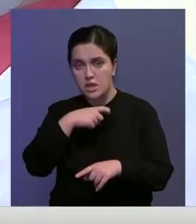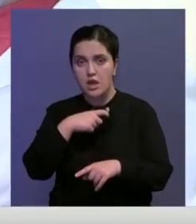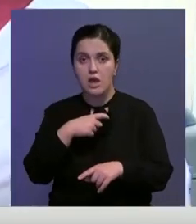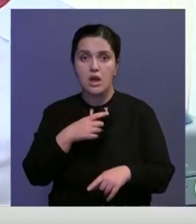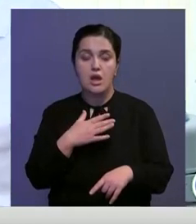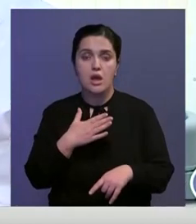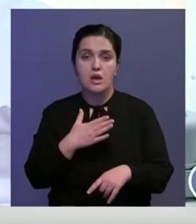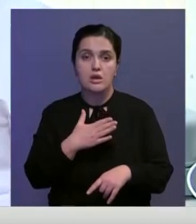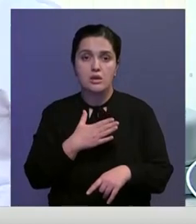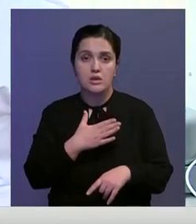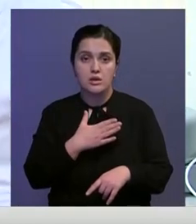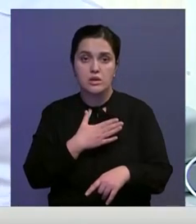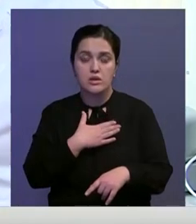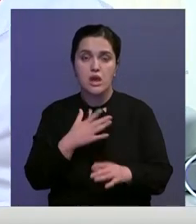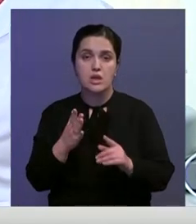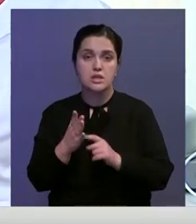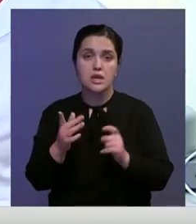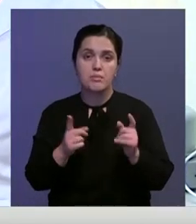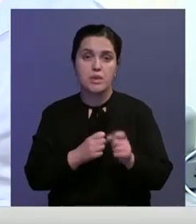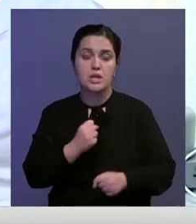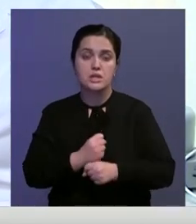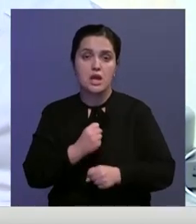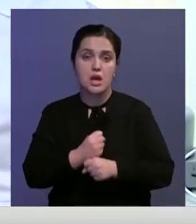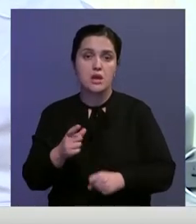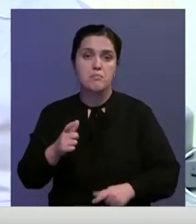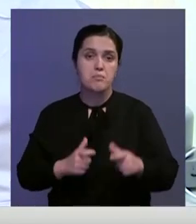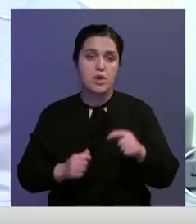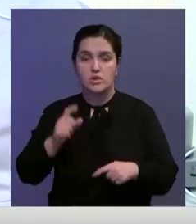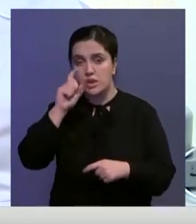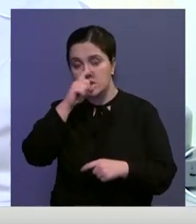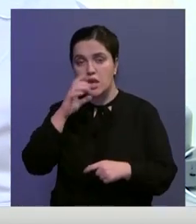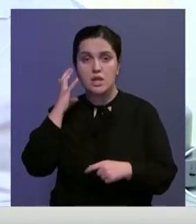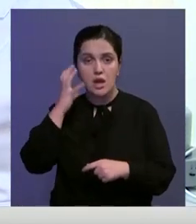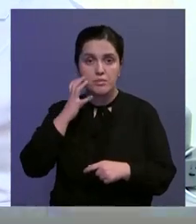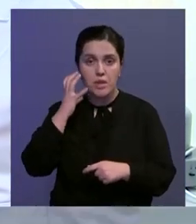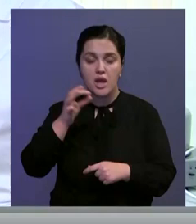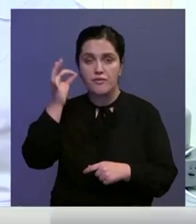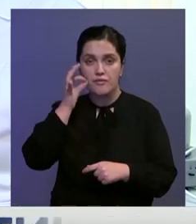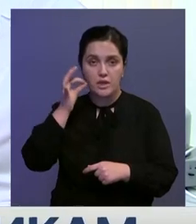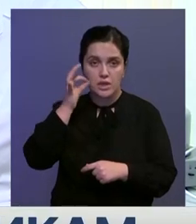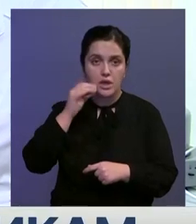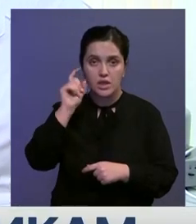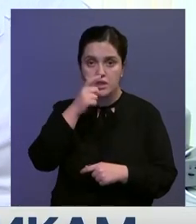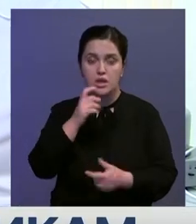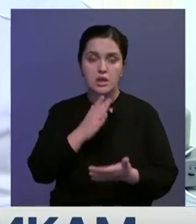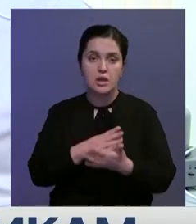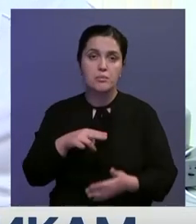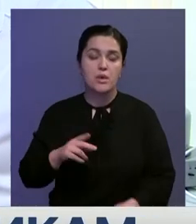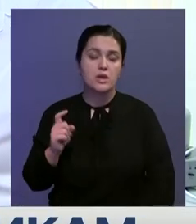Наш спрей, который мы сделали на основе молочной кислоты, яблочной кислоты, винной кислоты, имеет